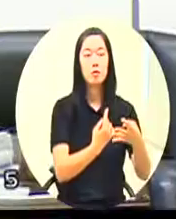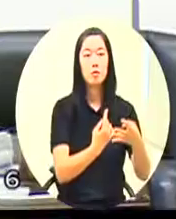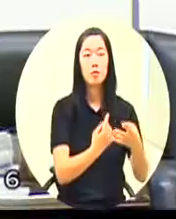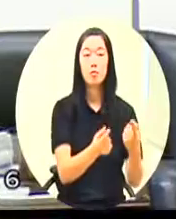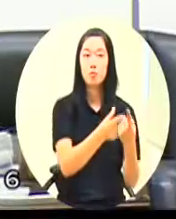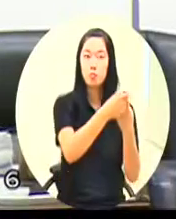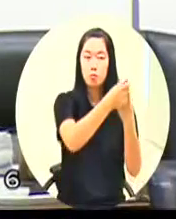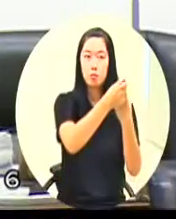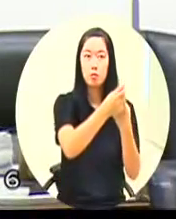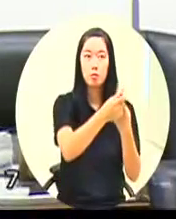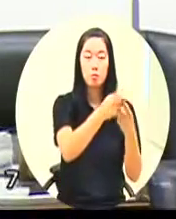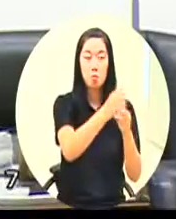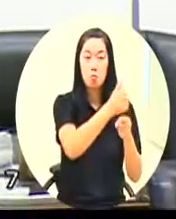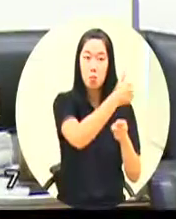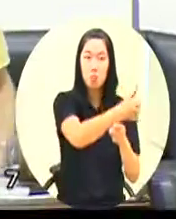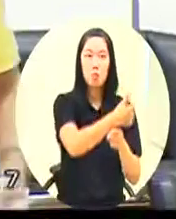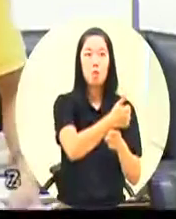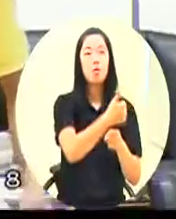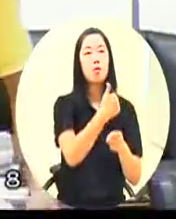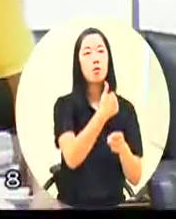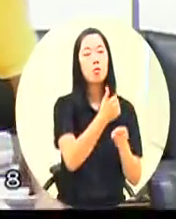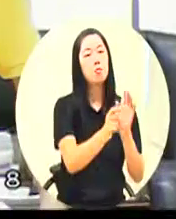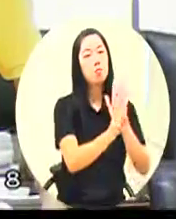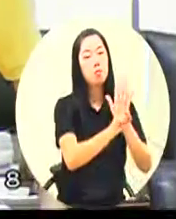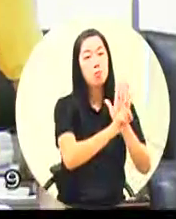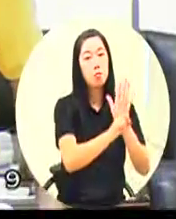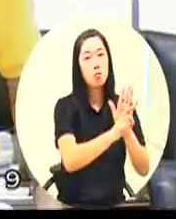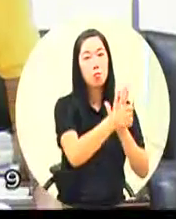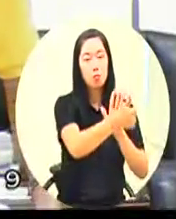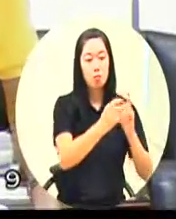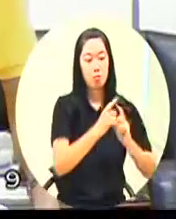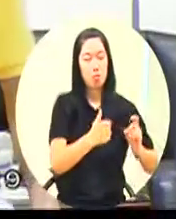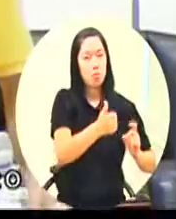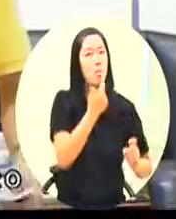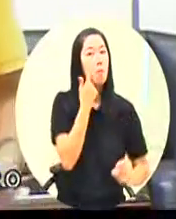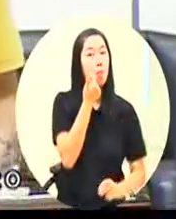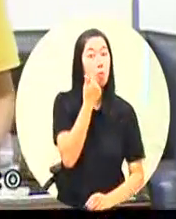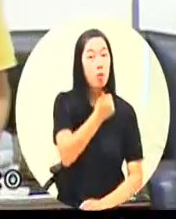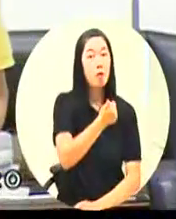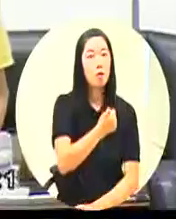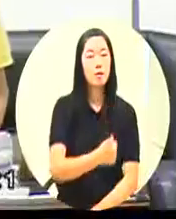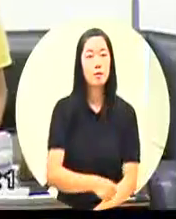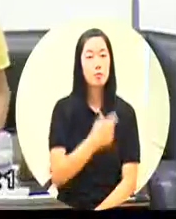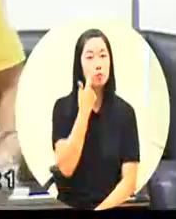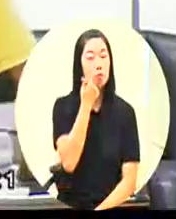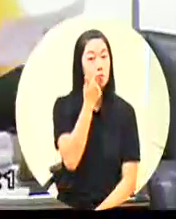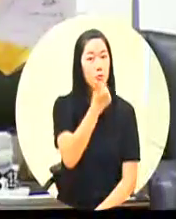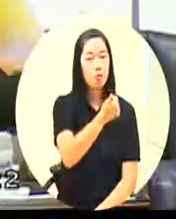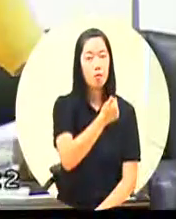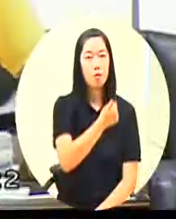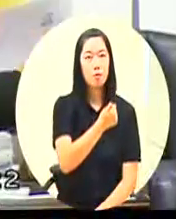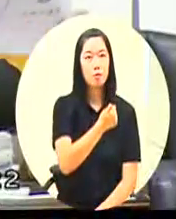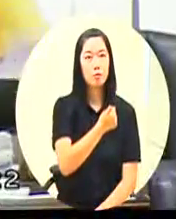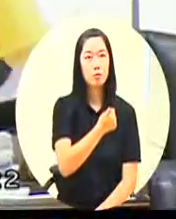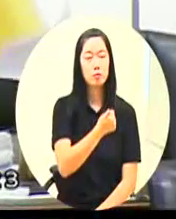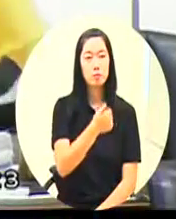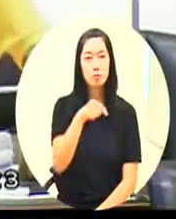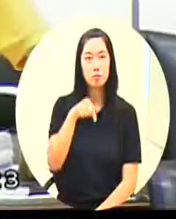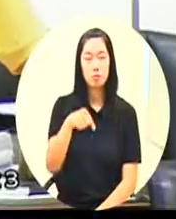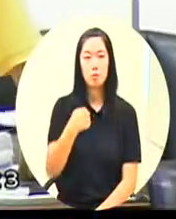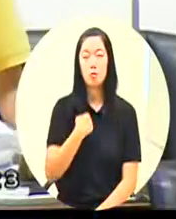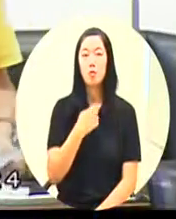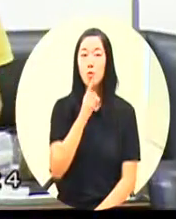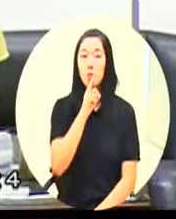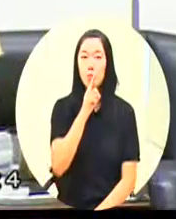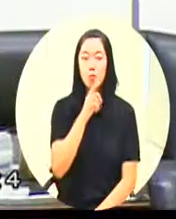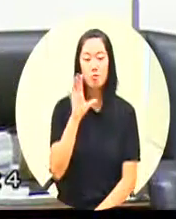秀的我们演艺人员，我们郭建猛的爸爸郭金花先生，他是我们低音的台语歌